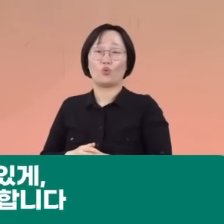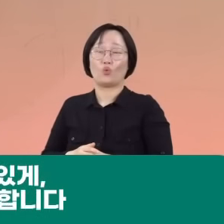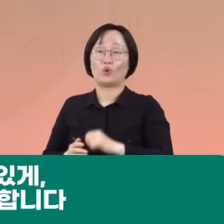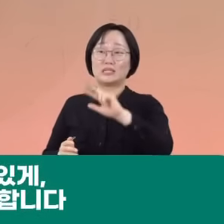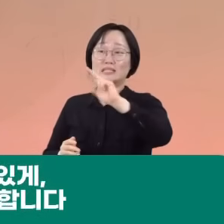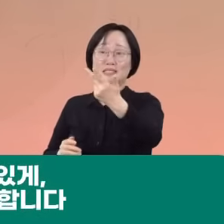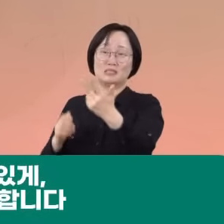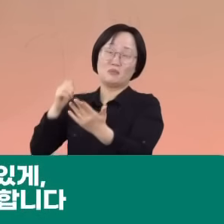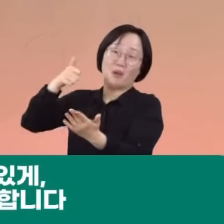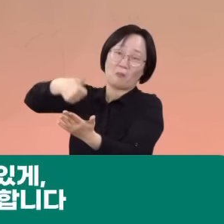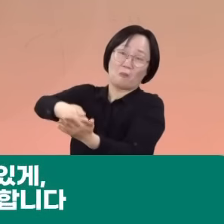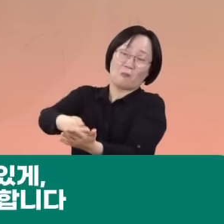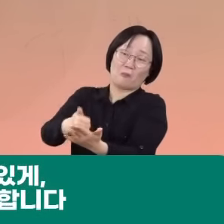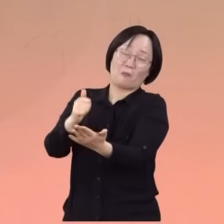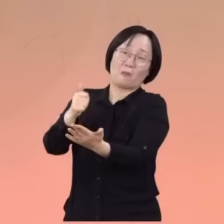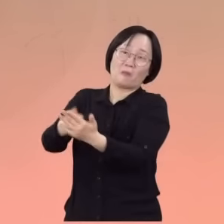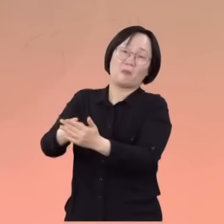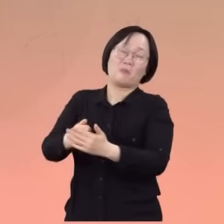700배